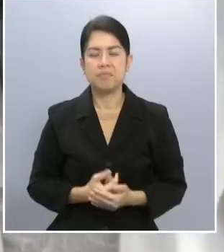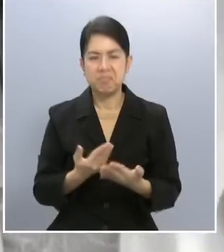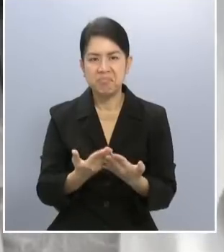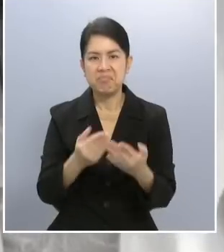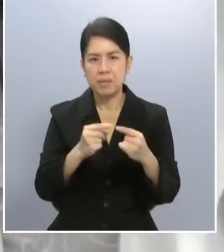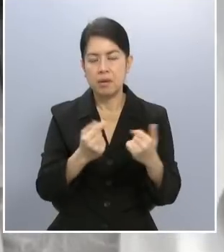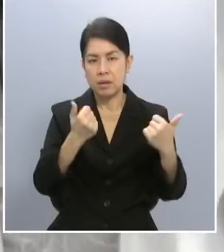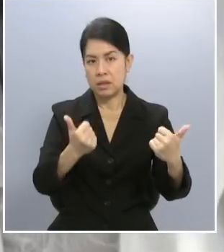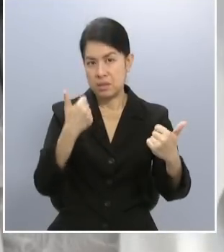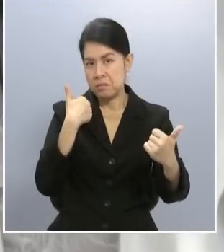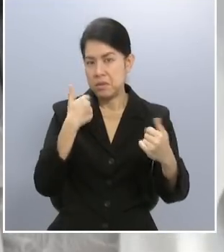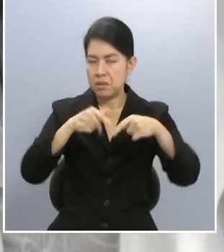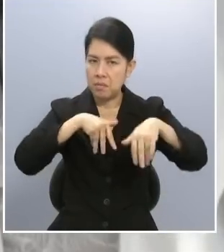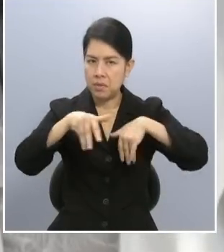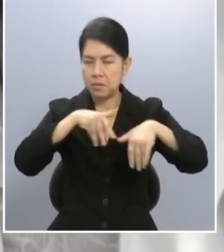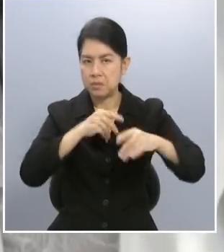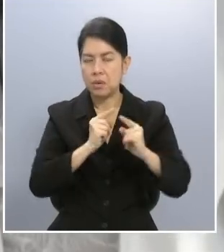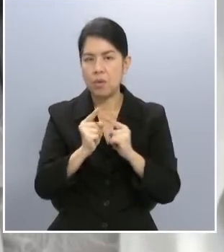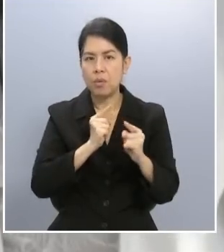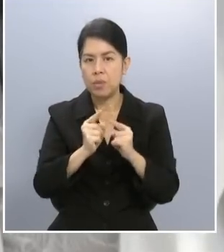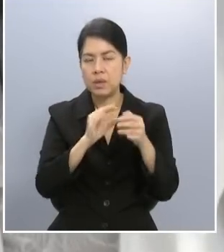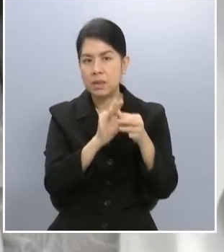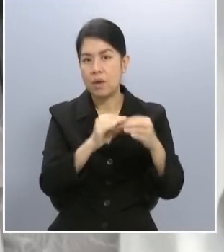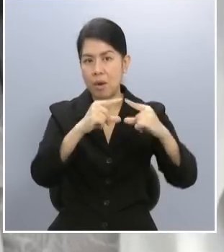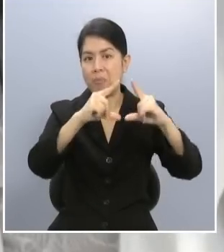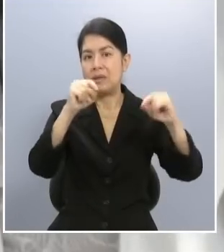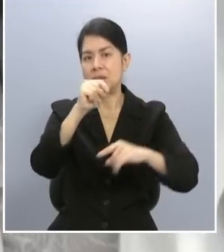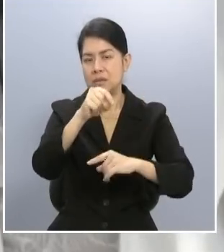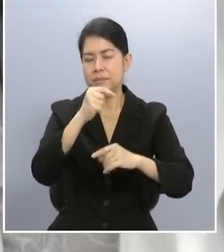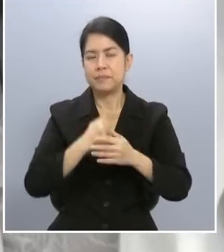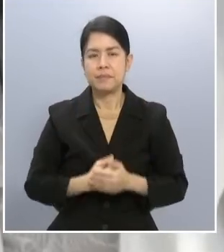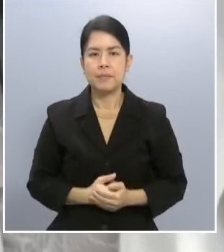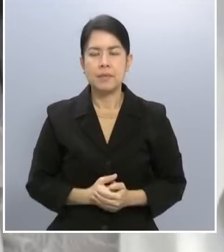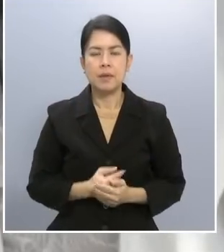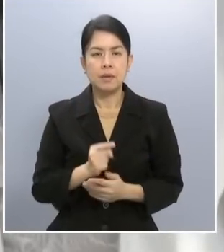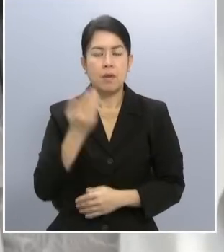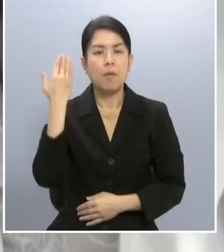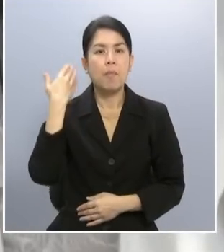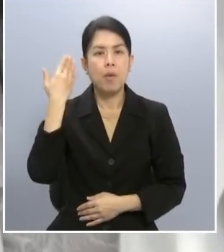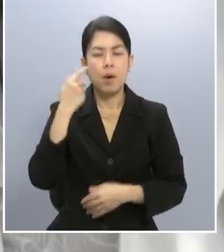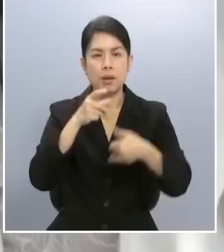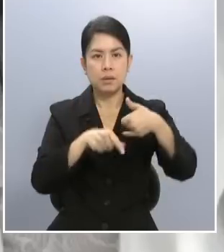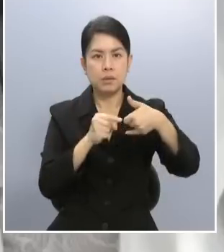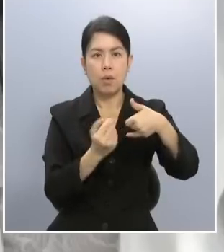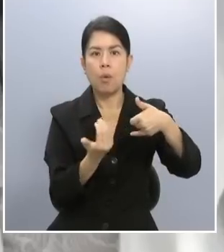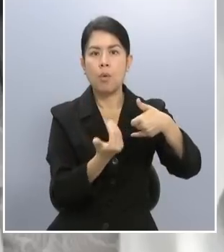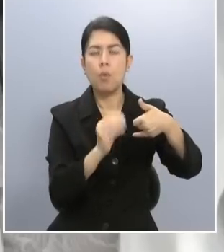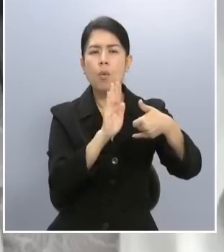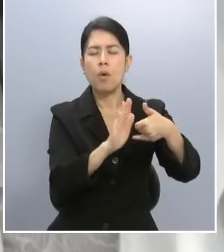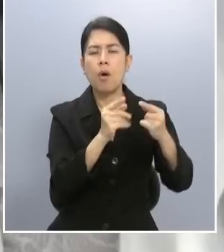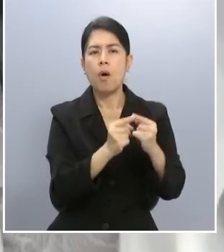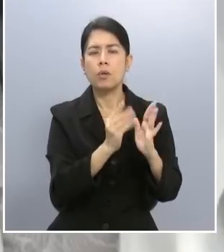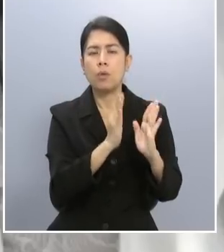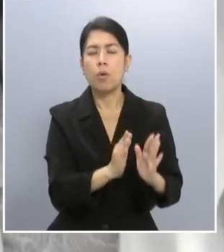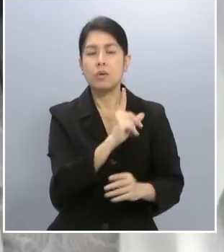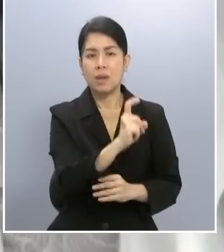เนี่ยพูดถึงกันค่อนข้างจะเยอะทีเดียวนะครับเมื่อวานนี้ทางลูกสาวของทางคุณกมลพรเองเนี่ยก็ได้